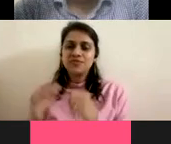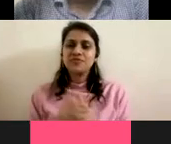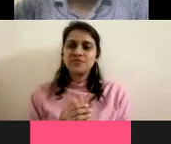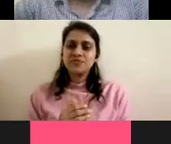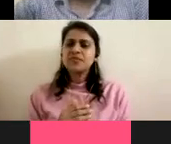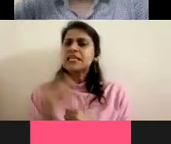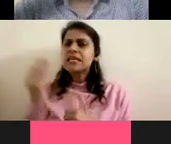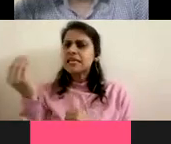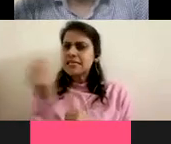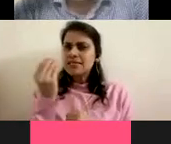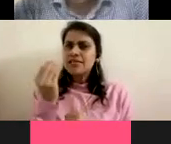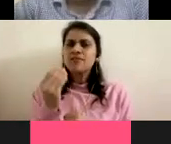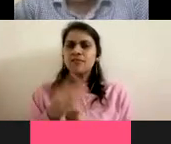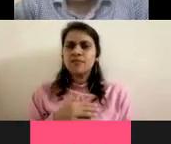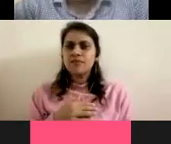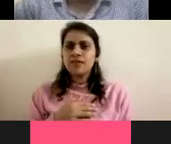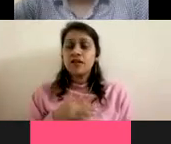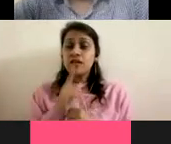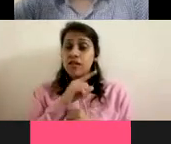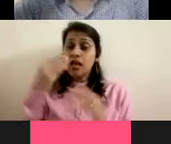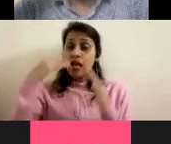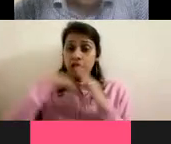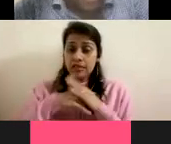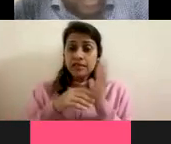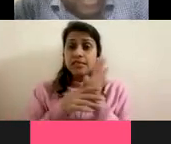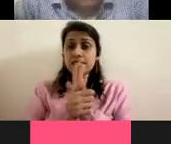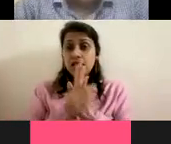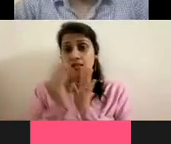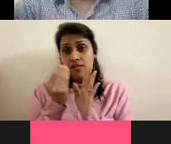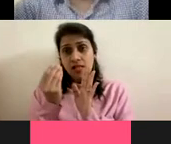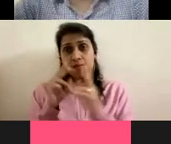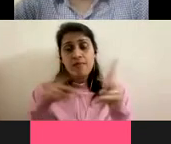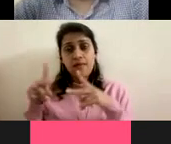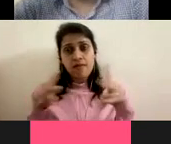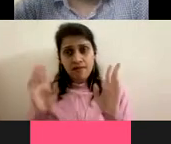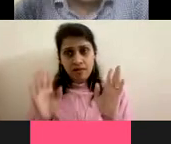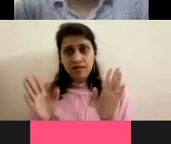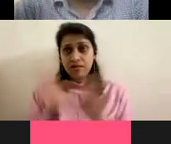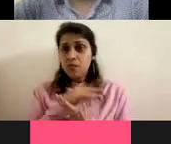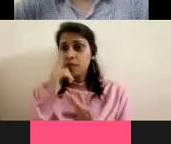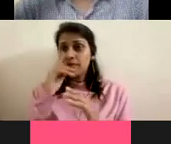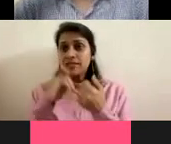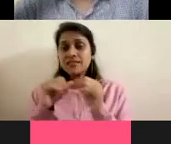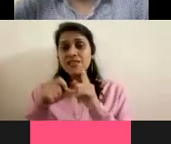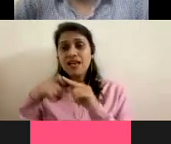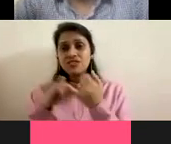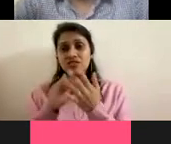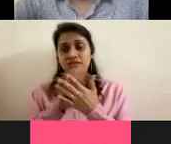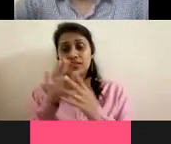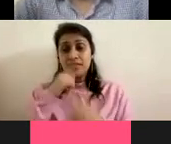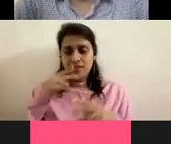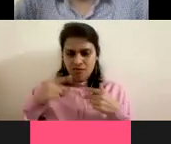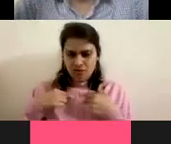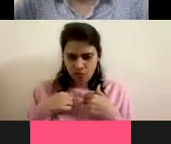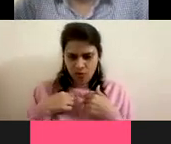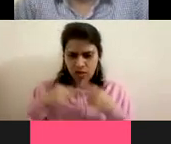नो बिकॉज ऑफ कोपिंग उनके स्ट्रेंथ्स होते हैं. यदि वो पर्सन लाइक साक्षी सेड, पर्सन लाइक्स इट एंड वो स्ट्रेंथ को कोप